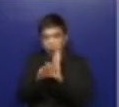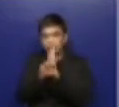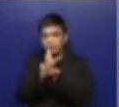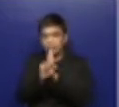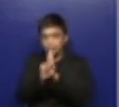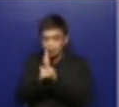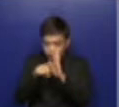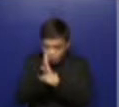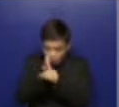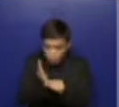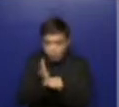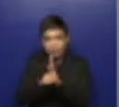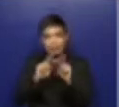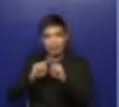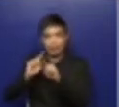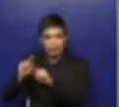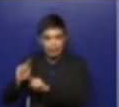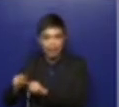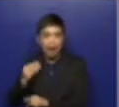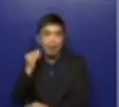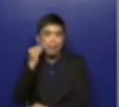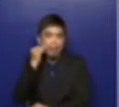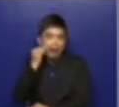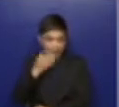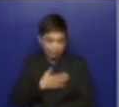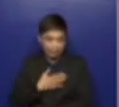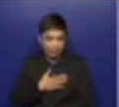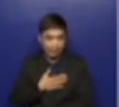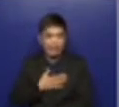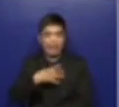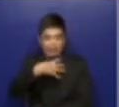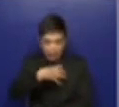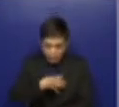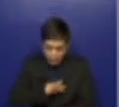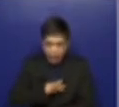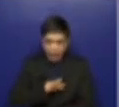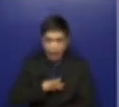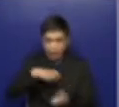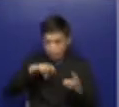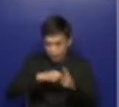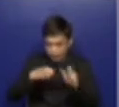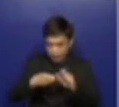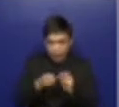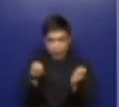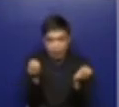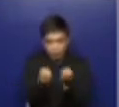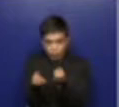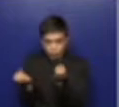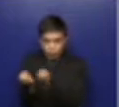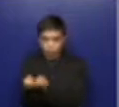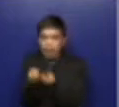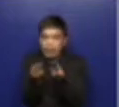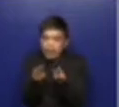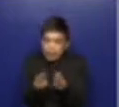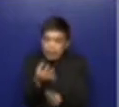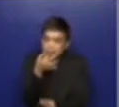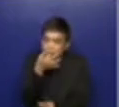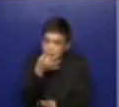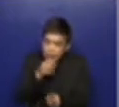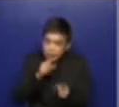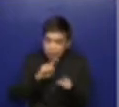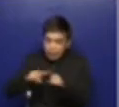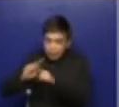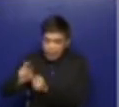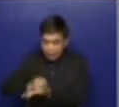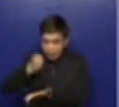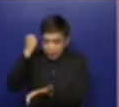ครท่านประธานครับทั้งหมดเลยมันมีปัญหาทั้งหมดเรื่องที่ทำกินออกเอกสารสิทธิ์ไ